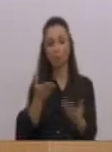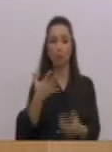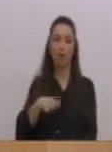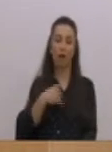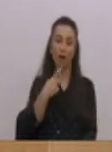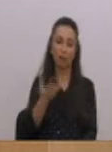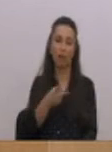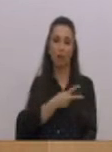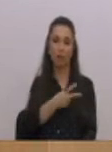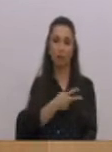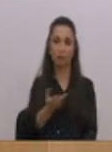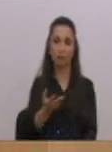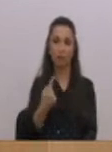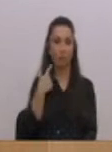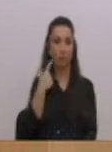ქართულ თუ ინგლისურ.